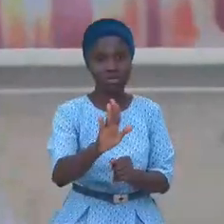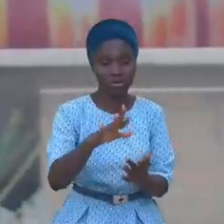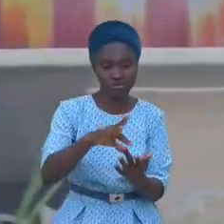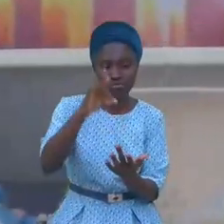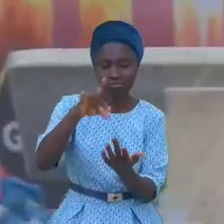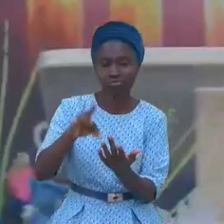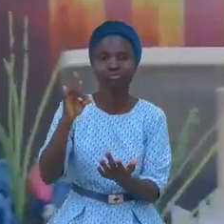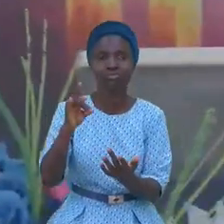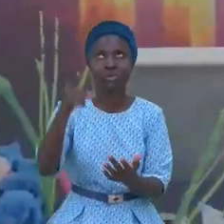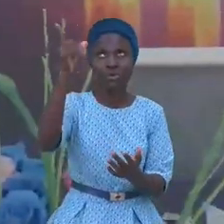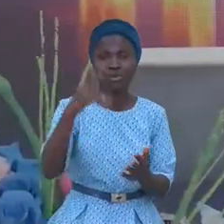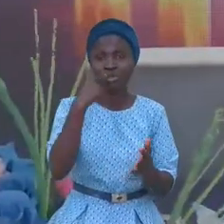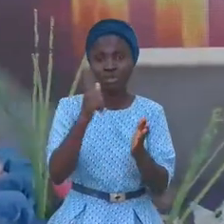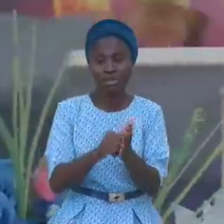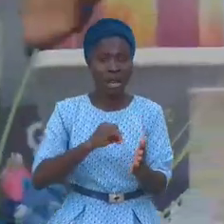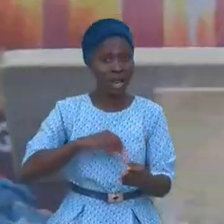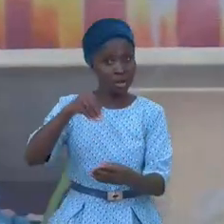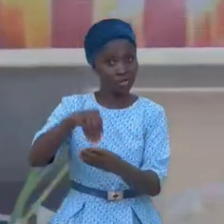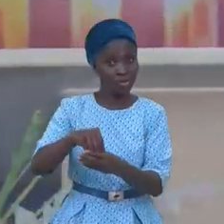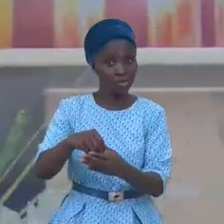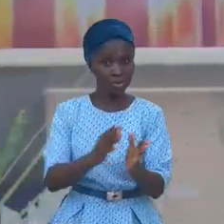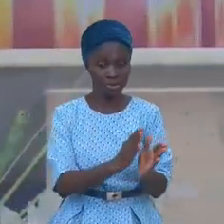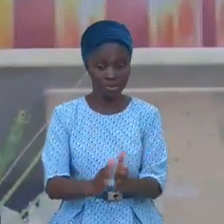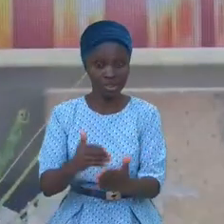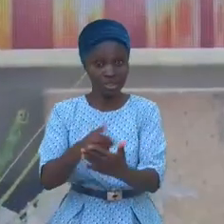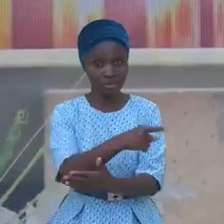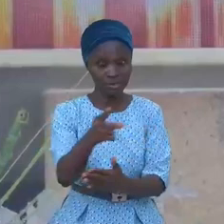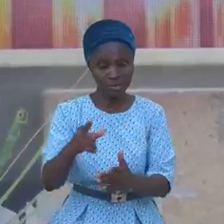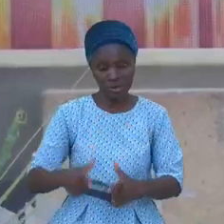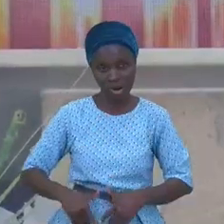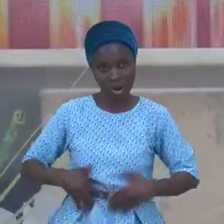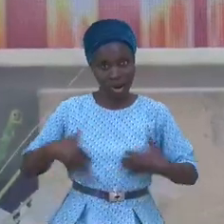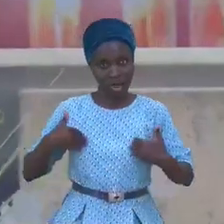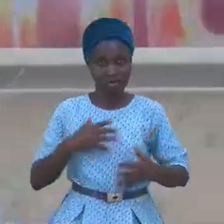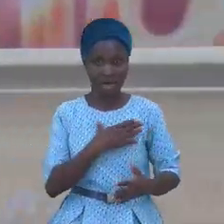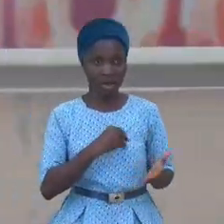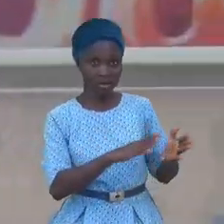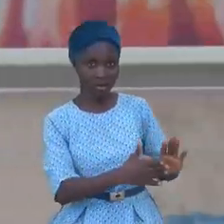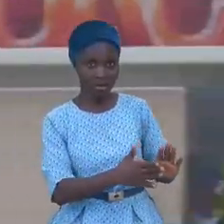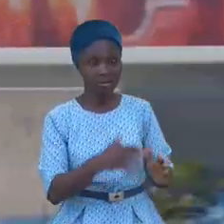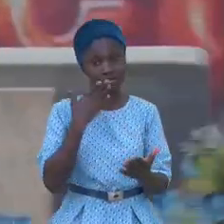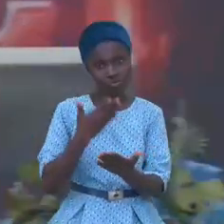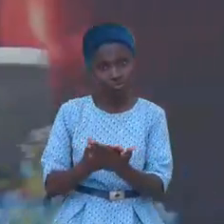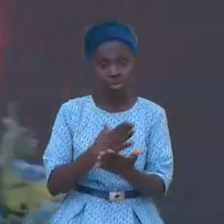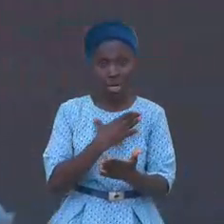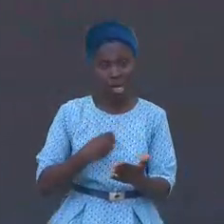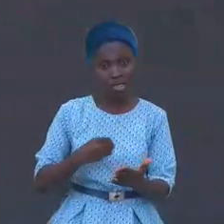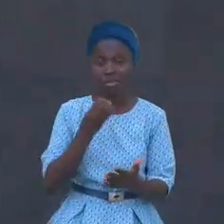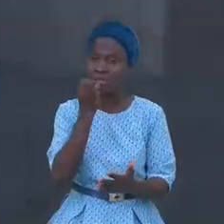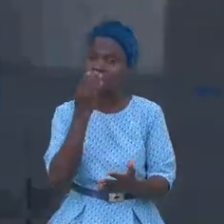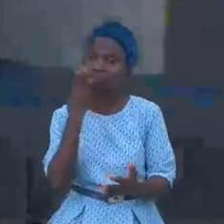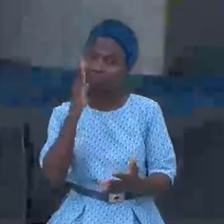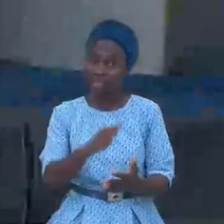dit, voici, je mets devant toi la vie et la mort, le bien et le mal. Choisis. Choisis la